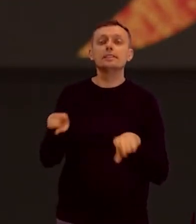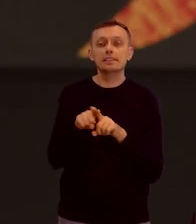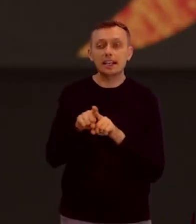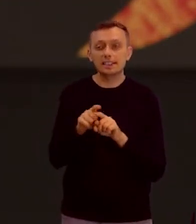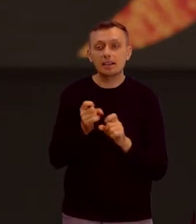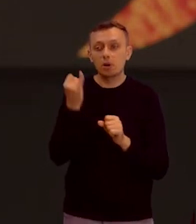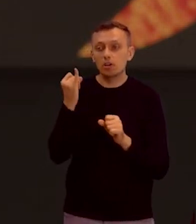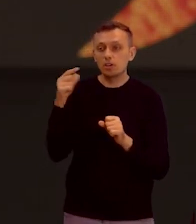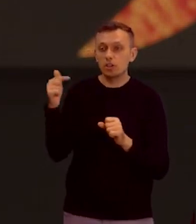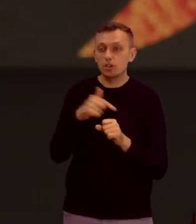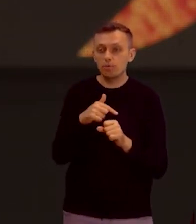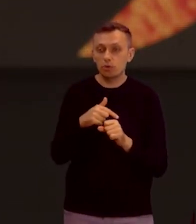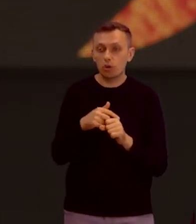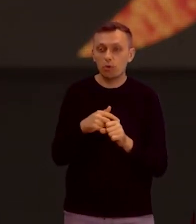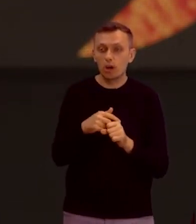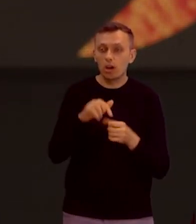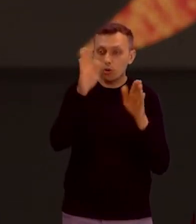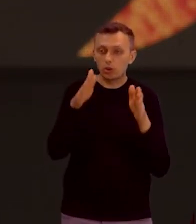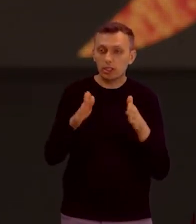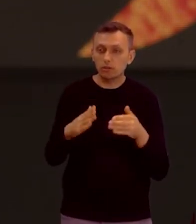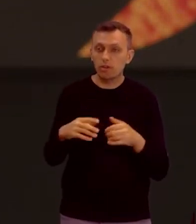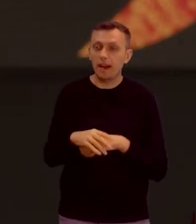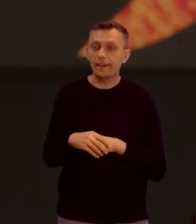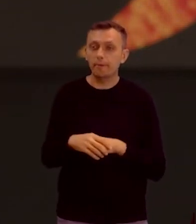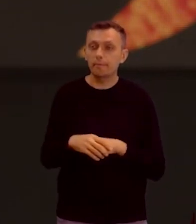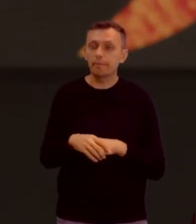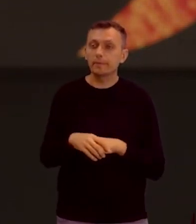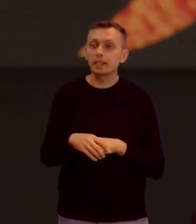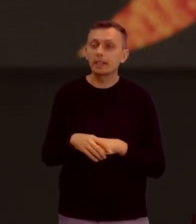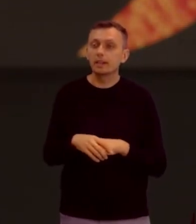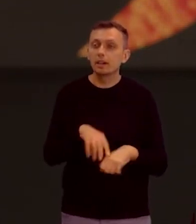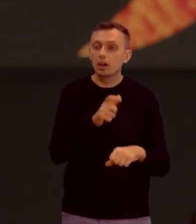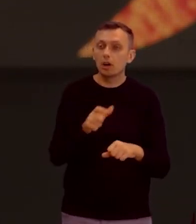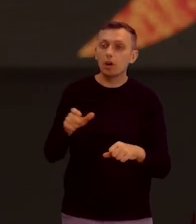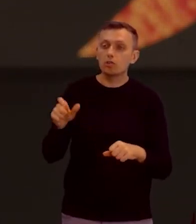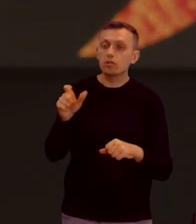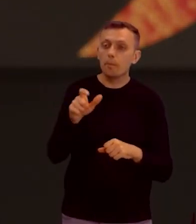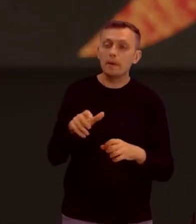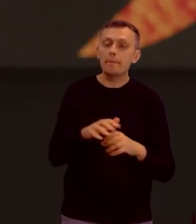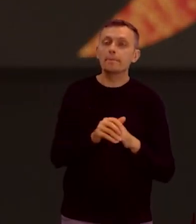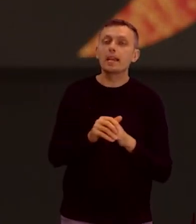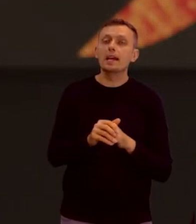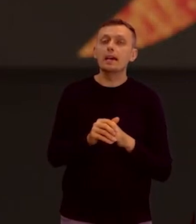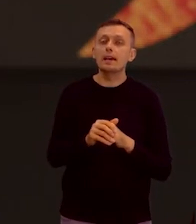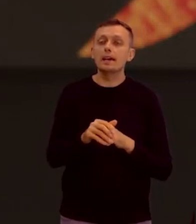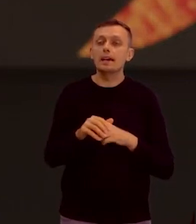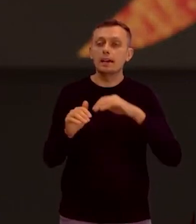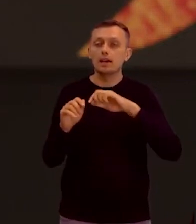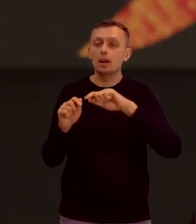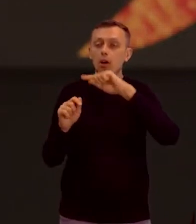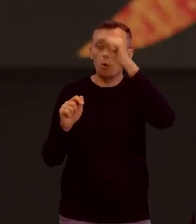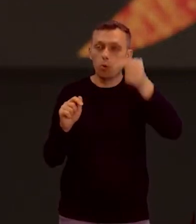mówiłem, łucznicy spędzają niezliczone godziny przyglądając się i przygotowując